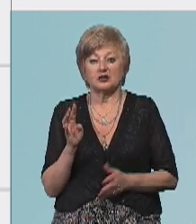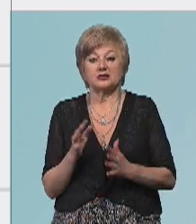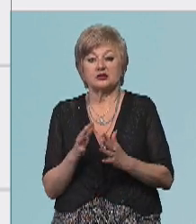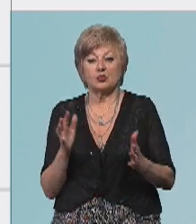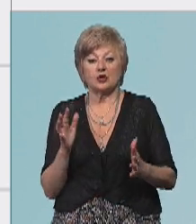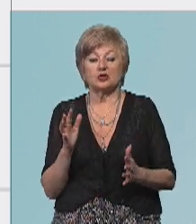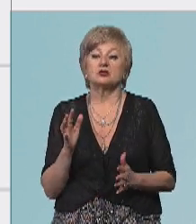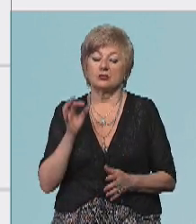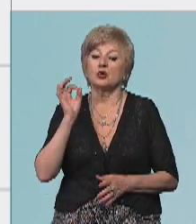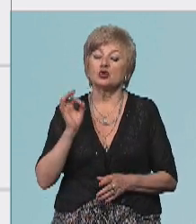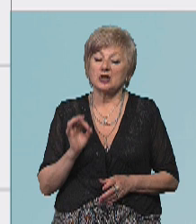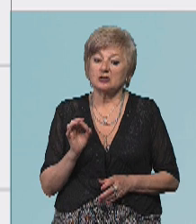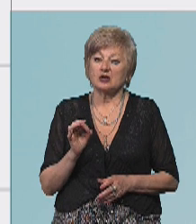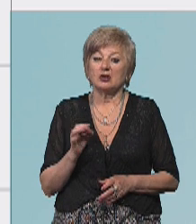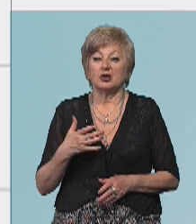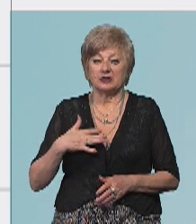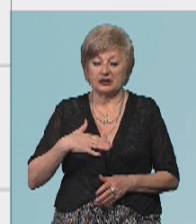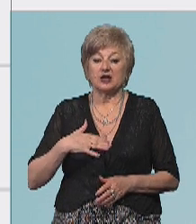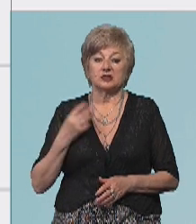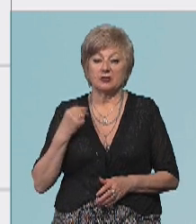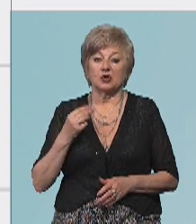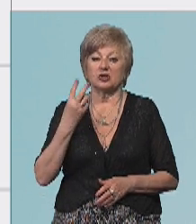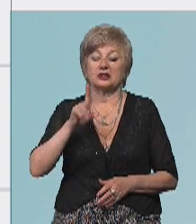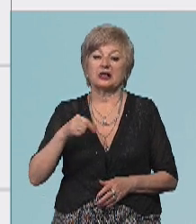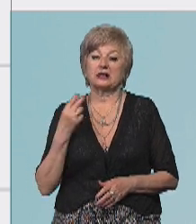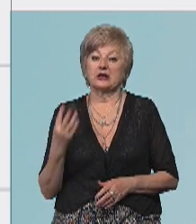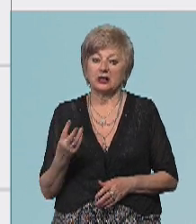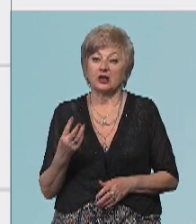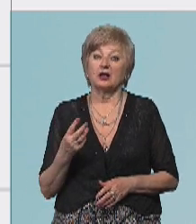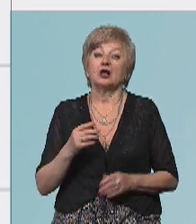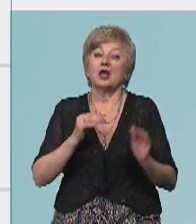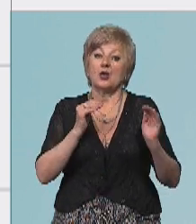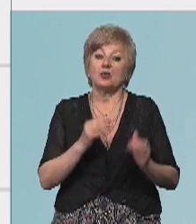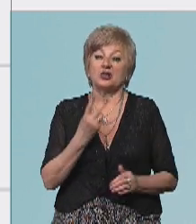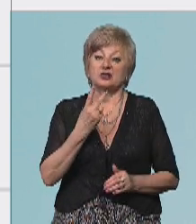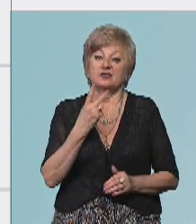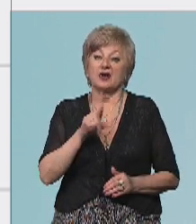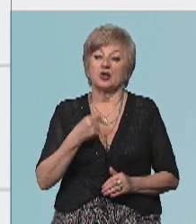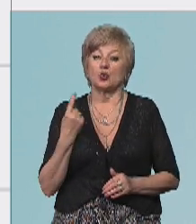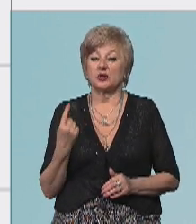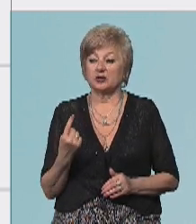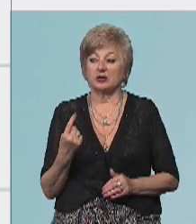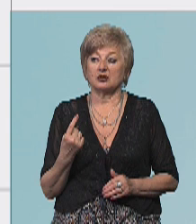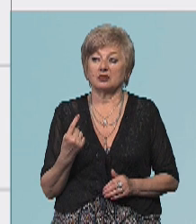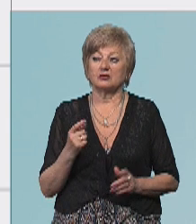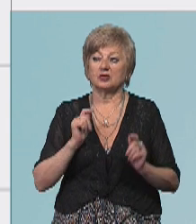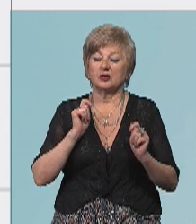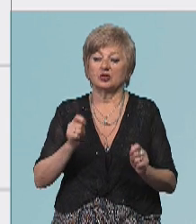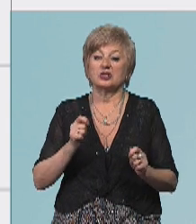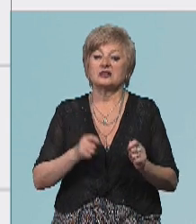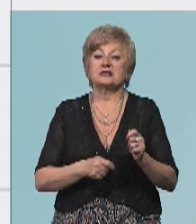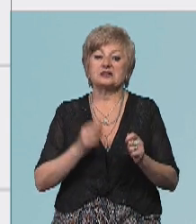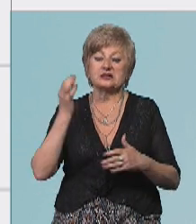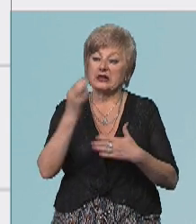від 14%, наш регіон дав 3,3% і найменше 2,1% дав Східний